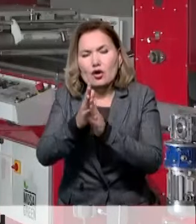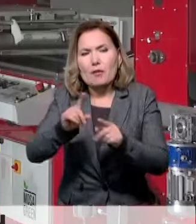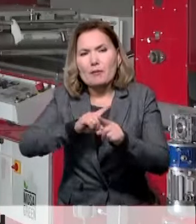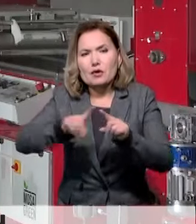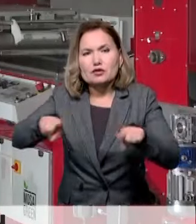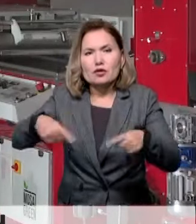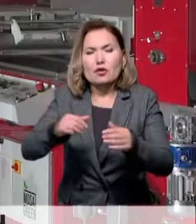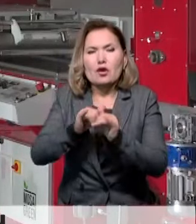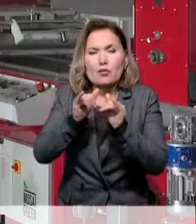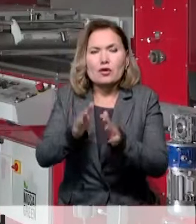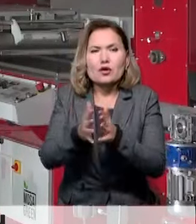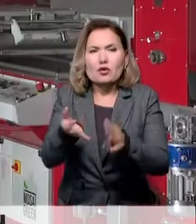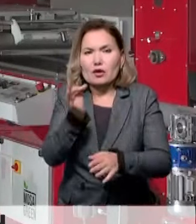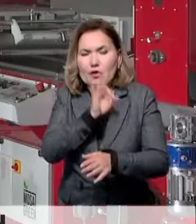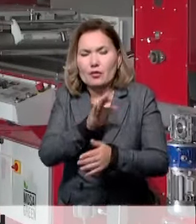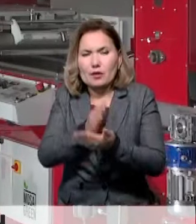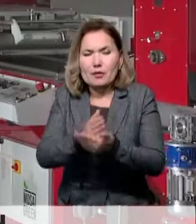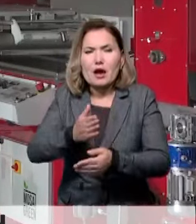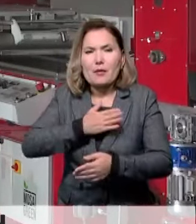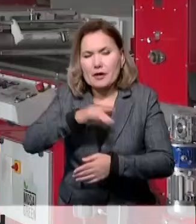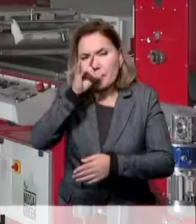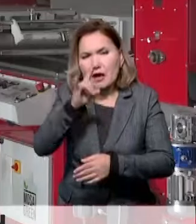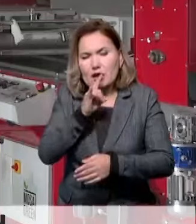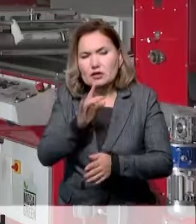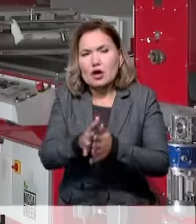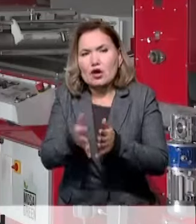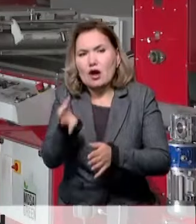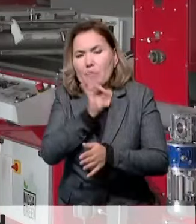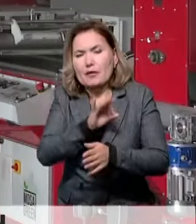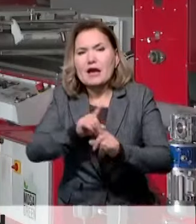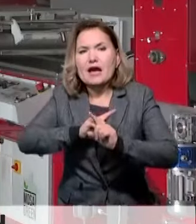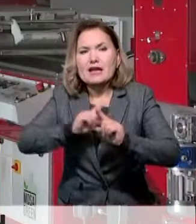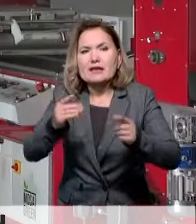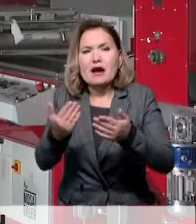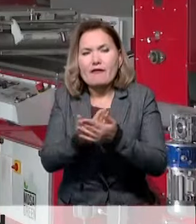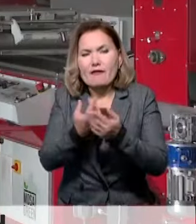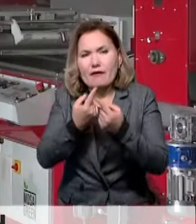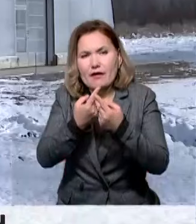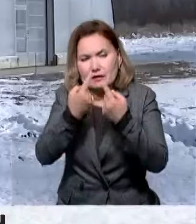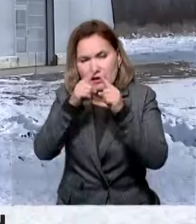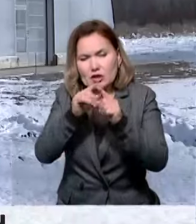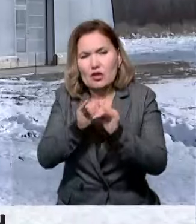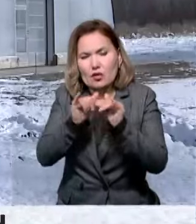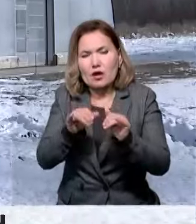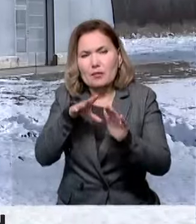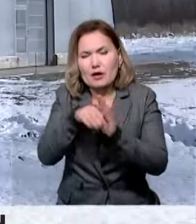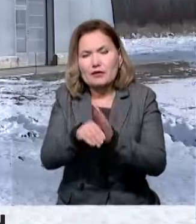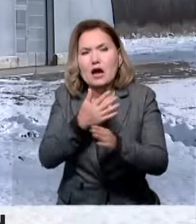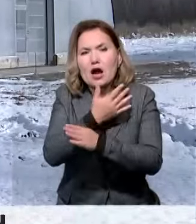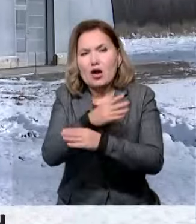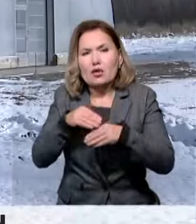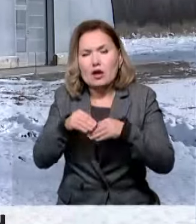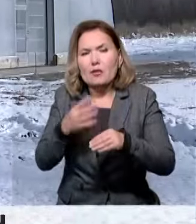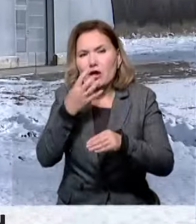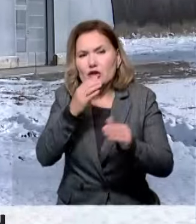өсімділігін айтарлықтай арттырады. Бұл біздің еліміз үшін тың инновациялық технология деп айтуға болады. Ал көшеттер дәл осы жылыжайда өсіріледі.